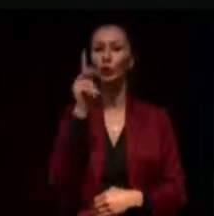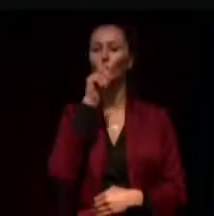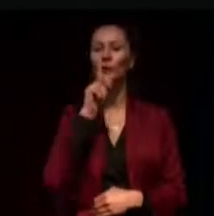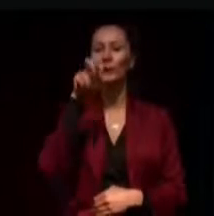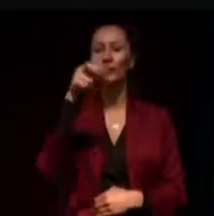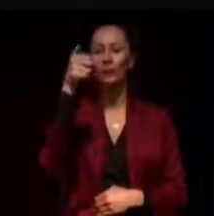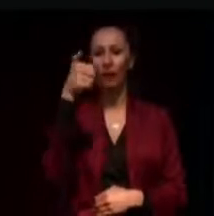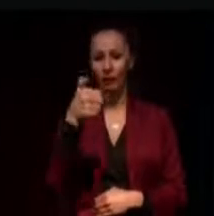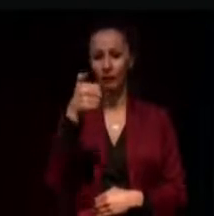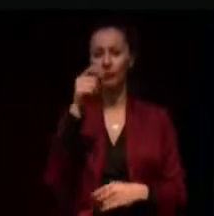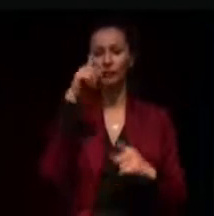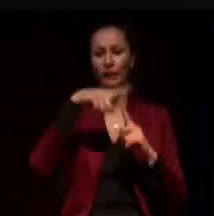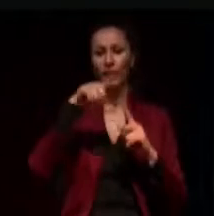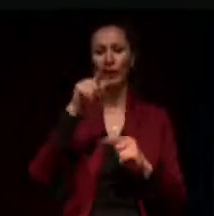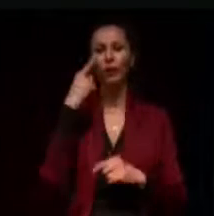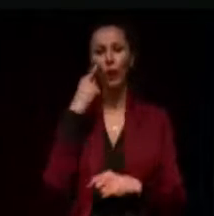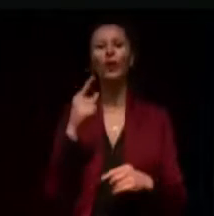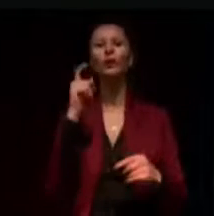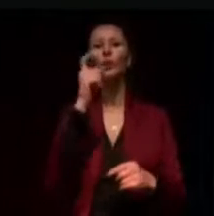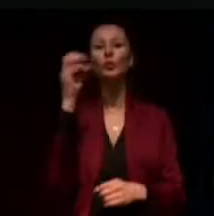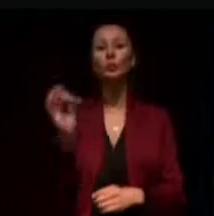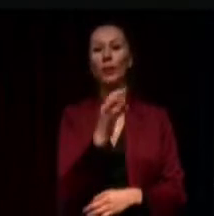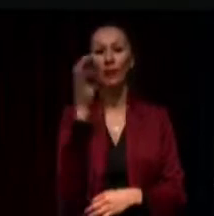1.163.186.000 Türk Lirası olarak